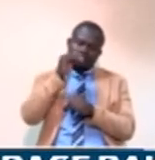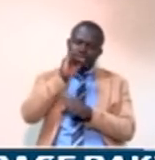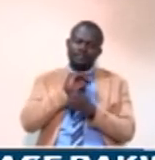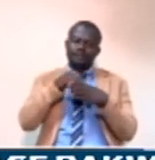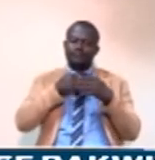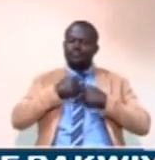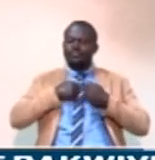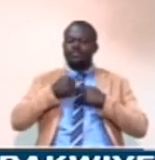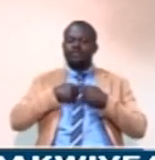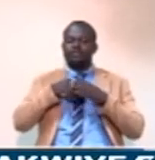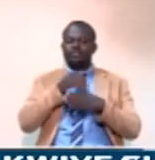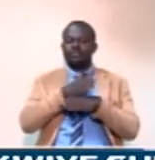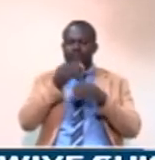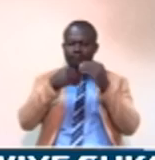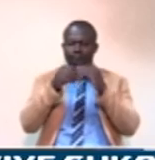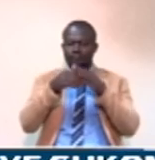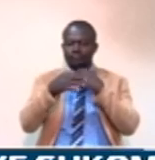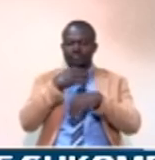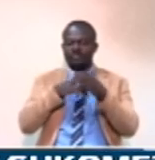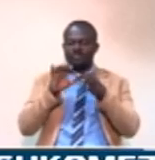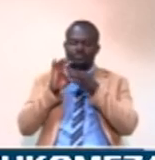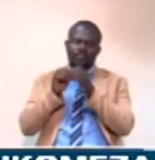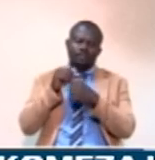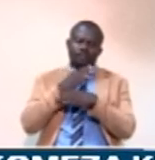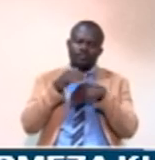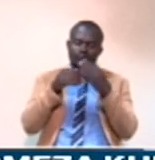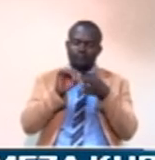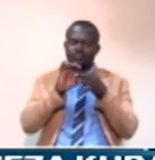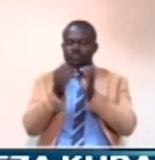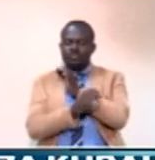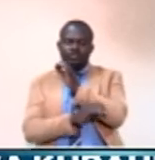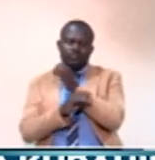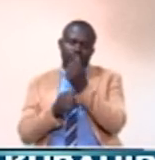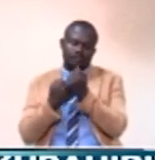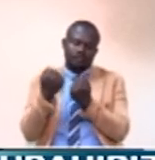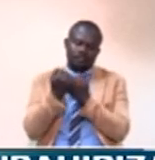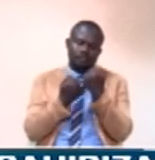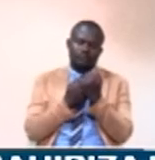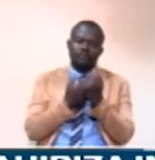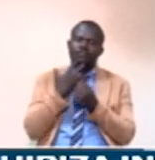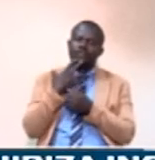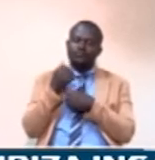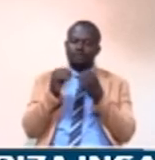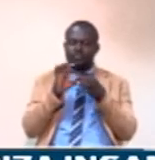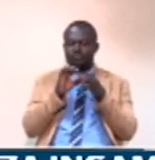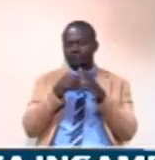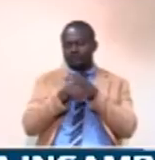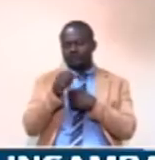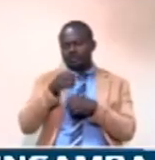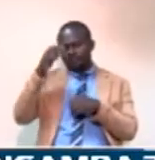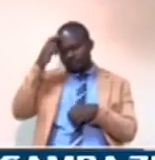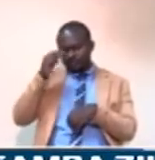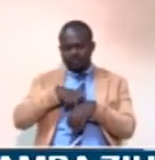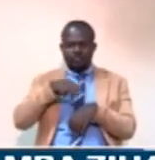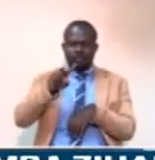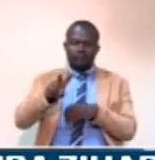Abatutsi mu Rwanda, Minisiteri y'Ubucuruzi n'Inganda ku bufatanye na Minisiteri y'Ububanyi n'Amahanga n'Ubutwererane kuri uyu wa gatanu bifatanyije mu gikorwa cyo kwibuka